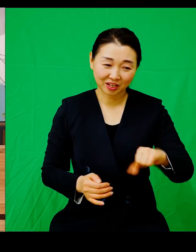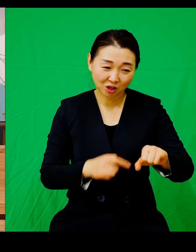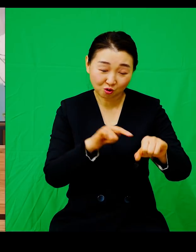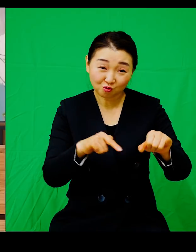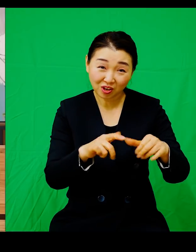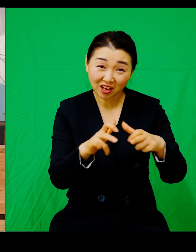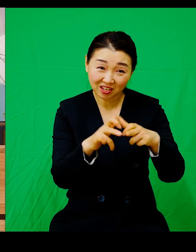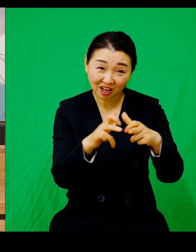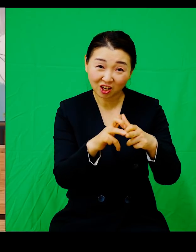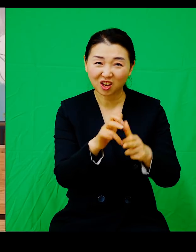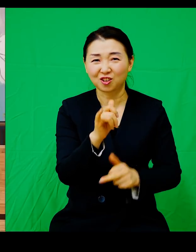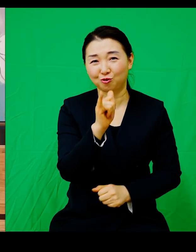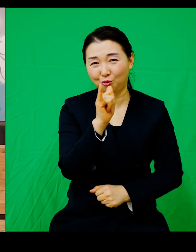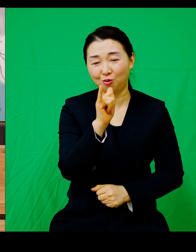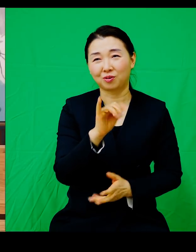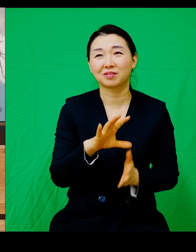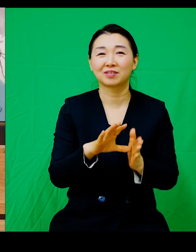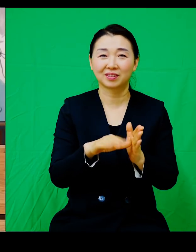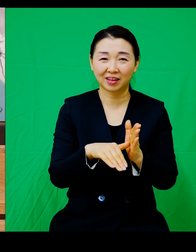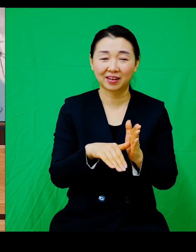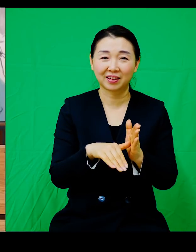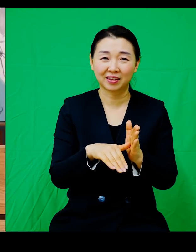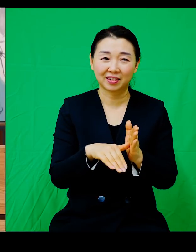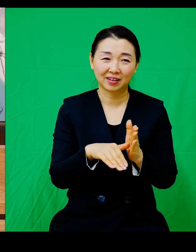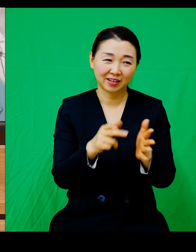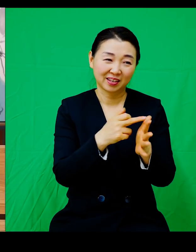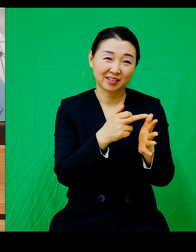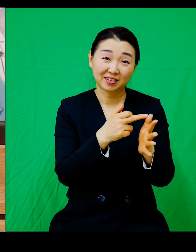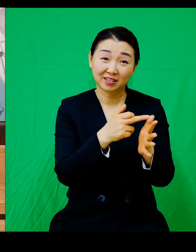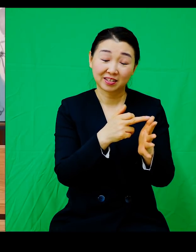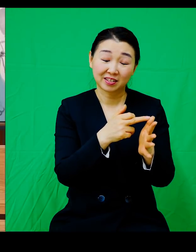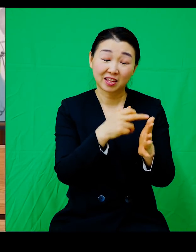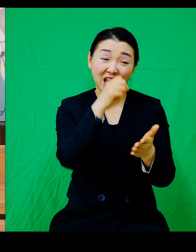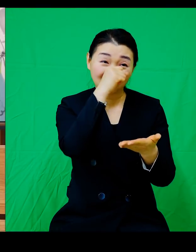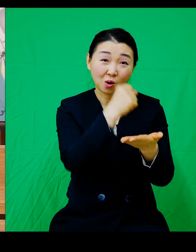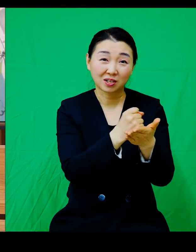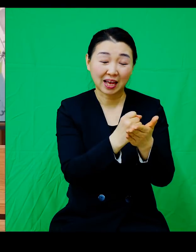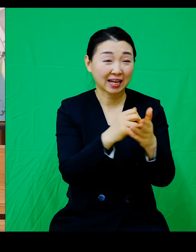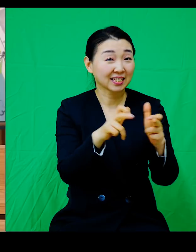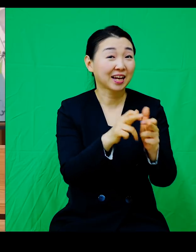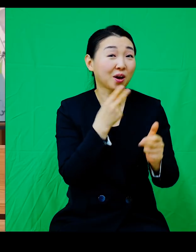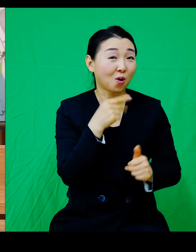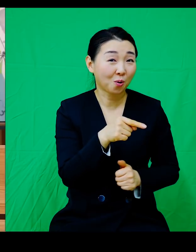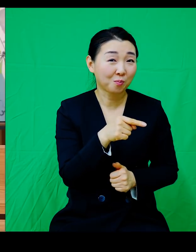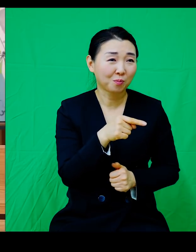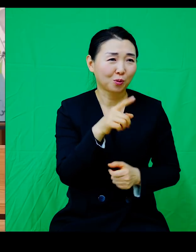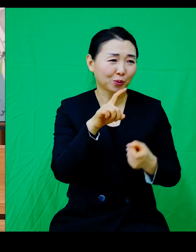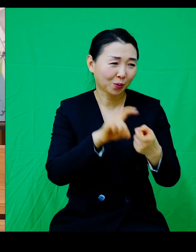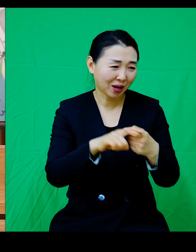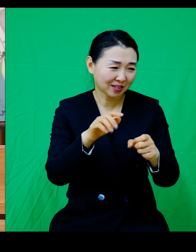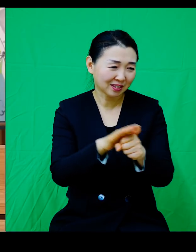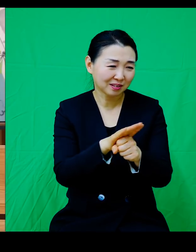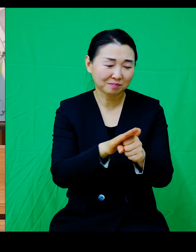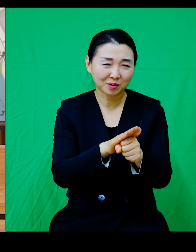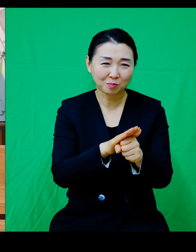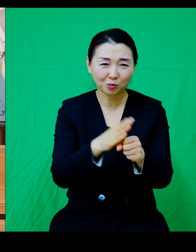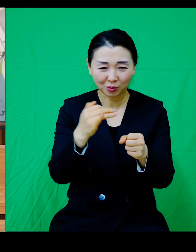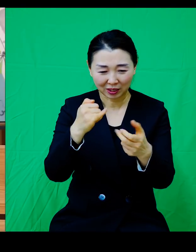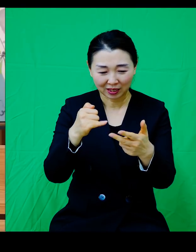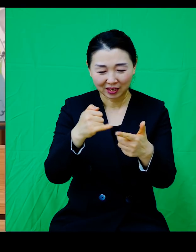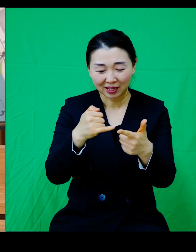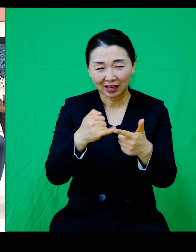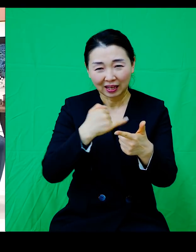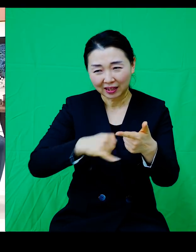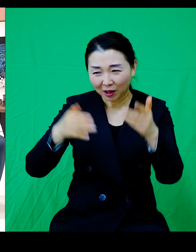장애인 친구가 있으면 아무래도 진유 같은 경우에는 네. 비장애인 친구가 오히려 그 모든 애정과 관심이 온유에게 가다